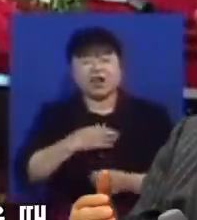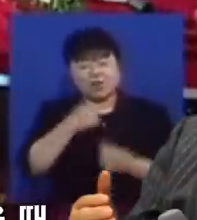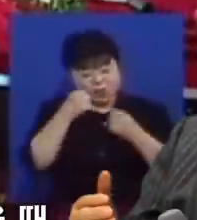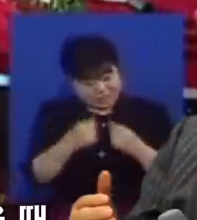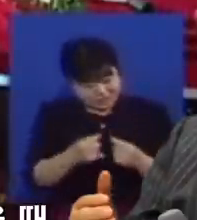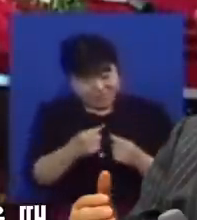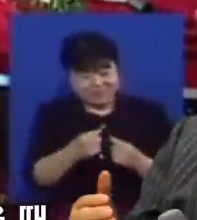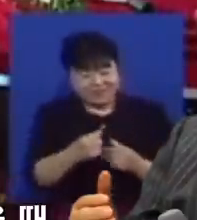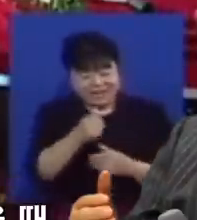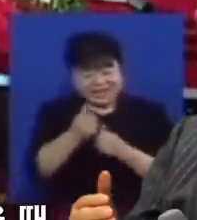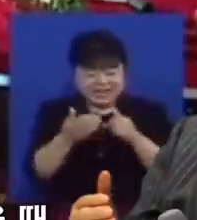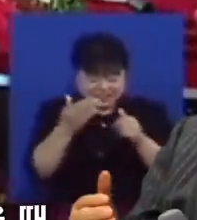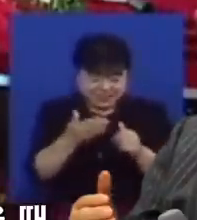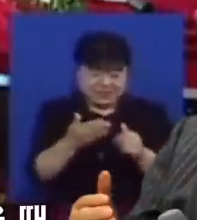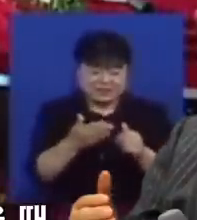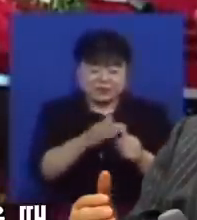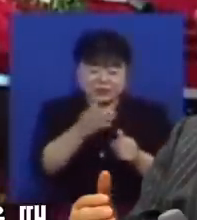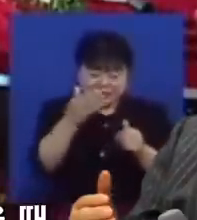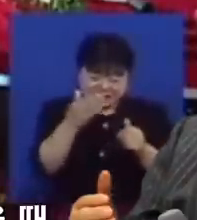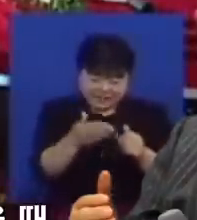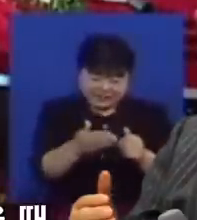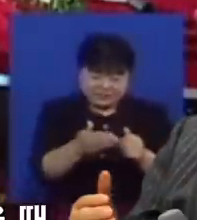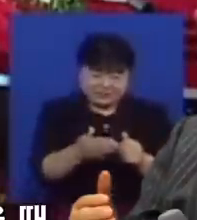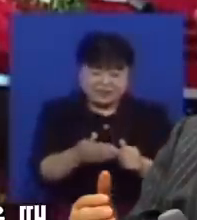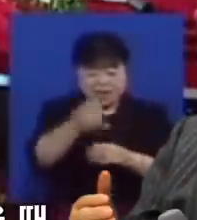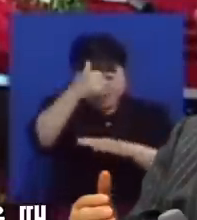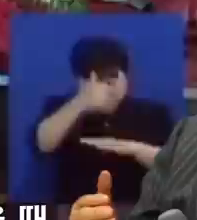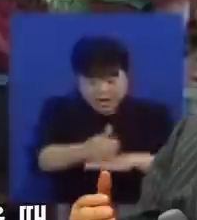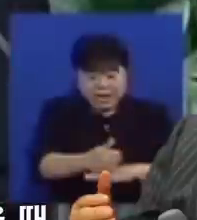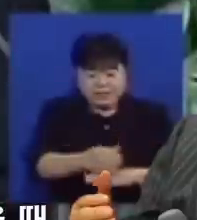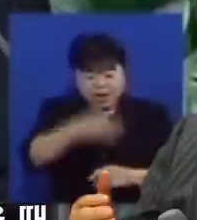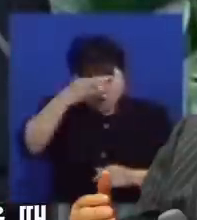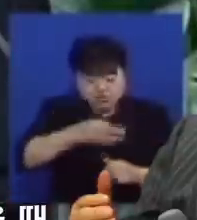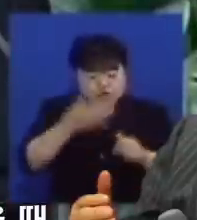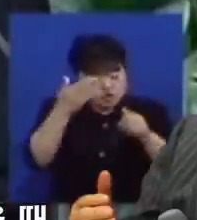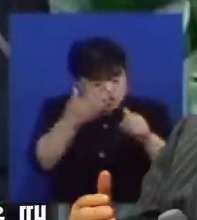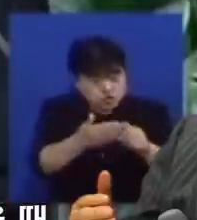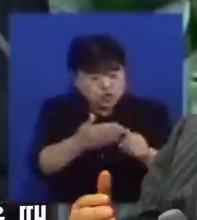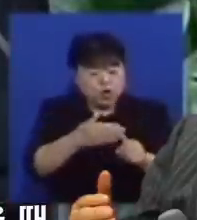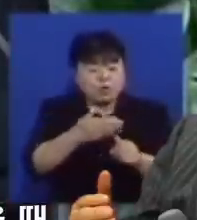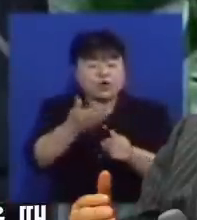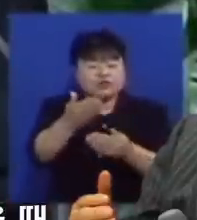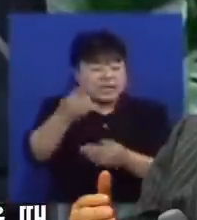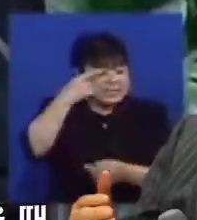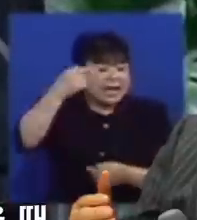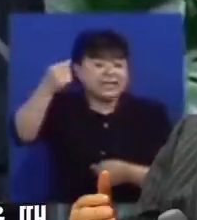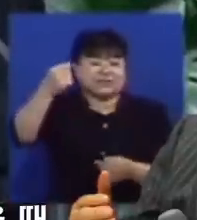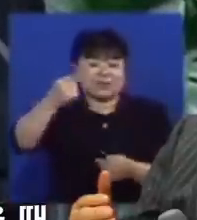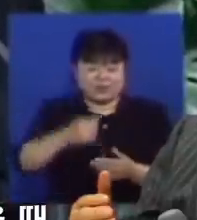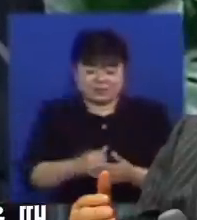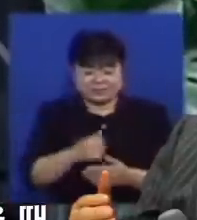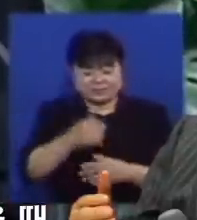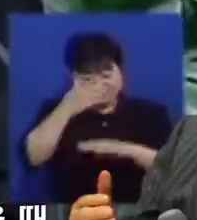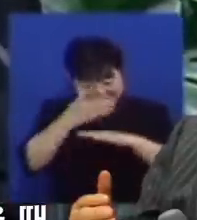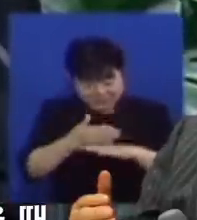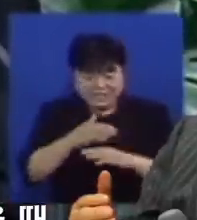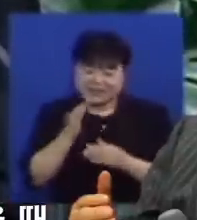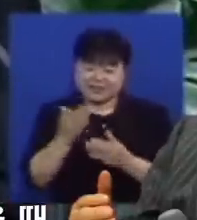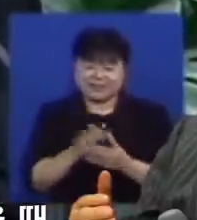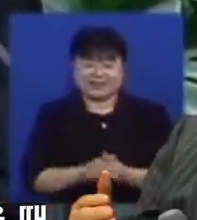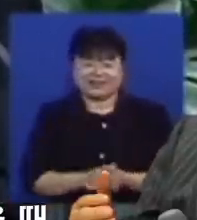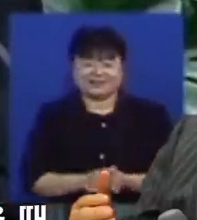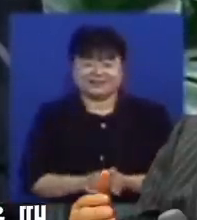계시는데 하나님께서 우리에게 전국적으로 유익이 되기 위해서 보냈다고 생각하고 감사해야 되는